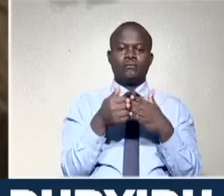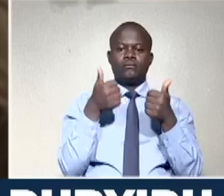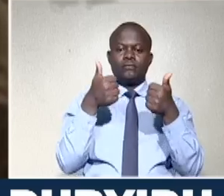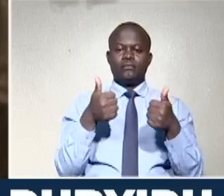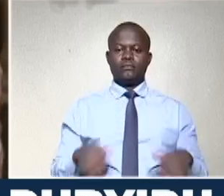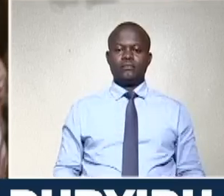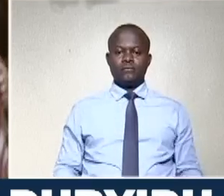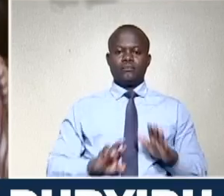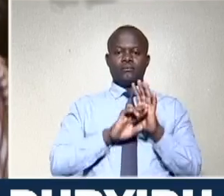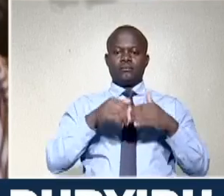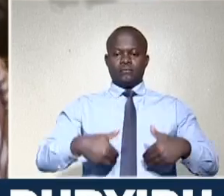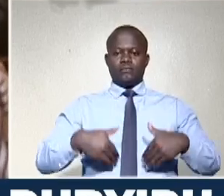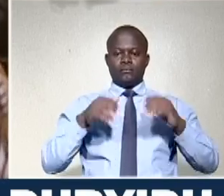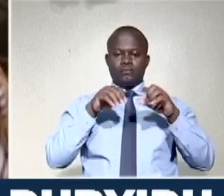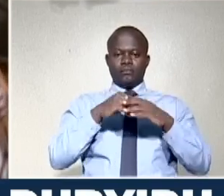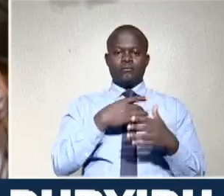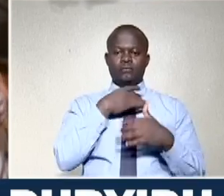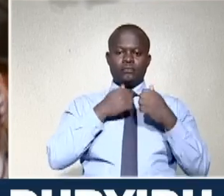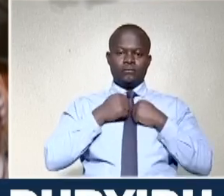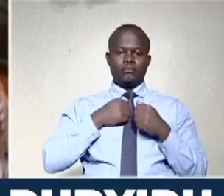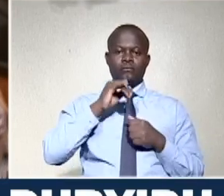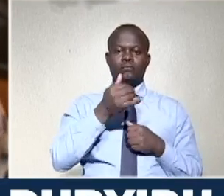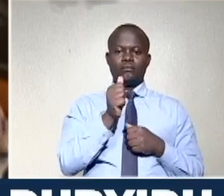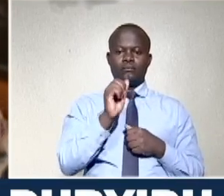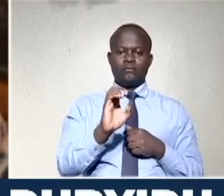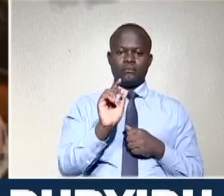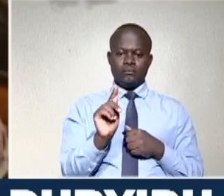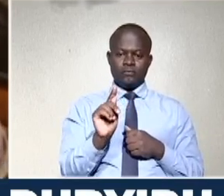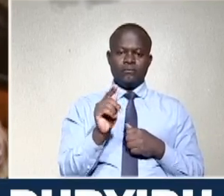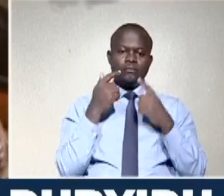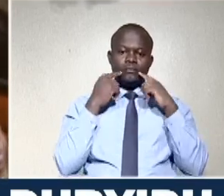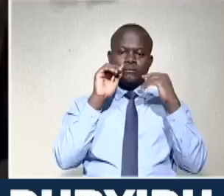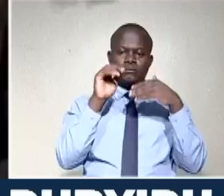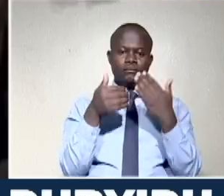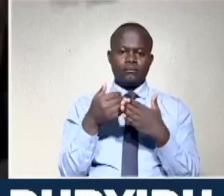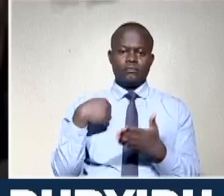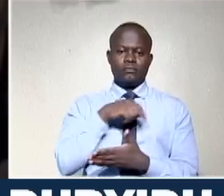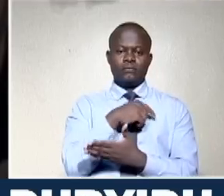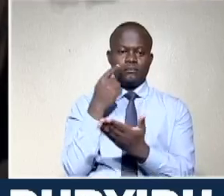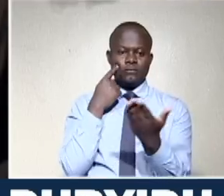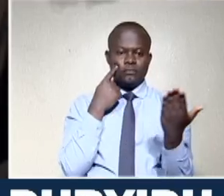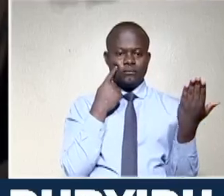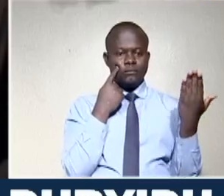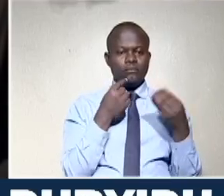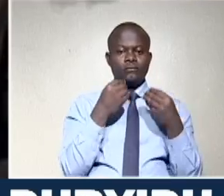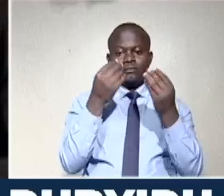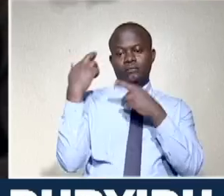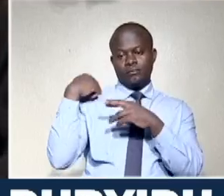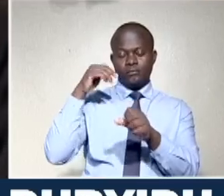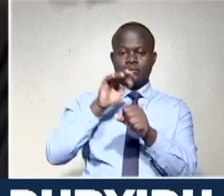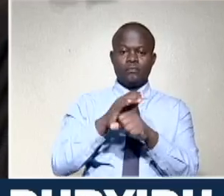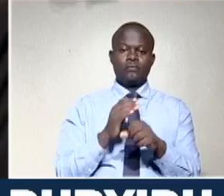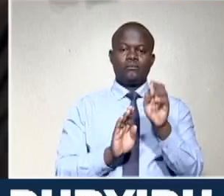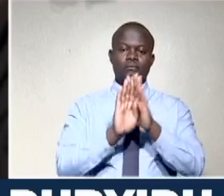neza Uhagarara urubyiruko rwaje gusura u Rwanda Jack Abihabimana avuga ko gusura u Rwanda bibasigira umukoro ukomeye wo kugira uruhare mu